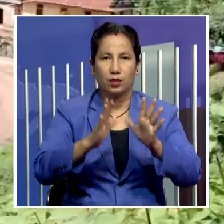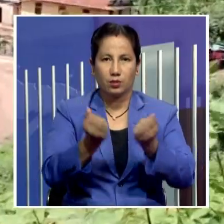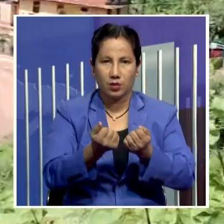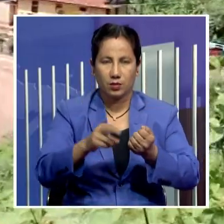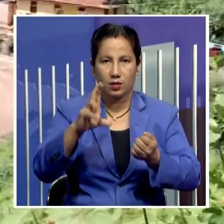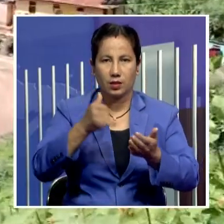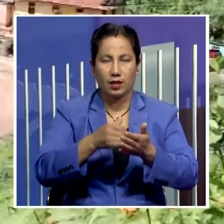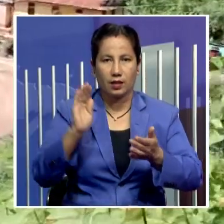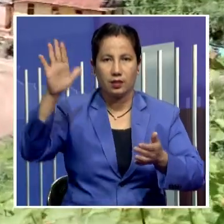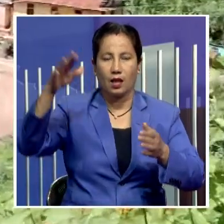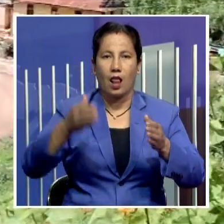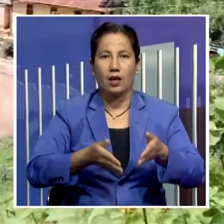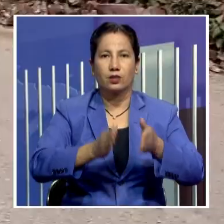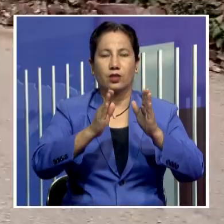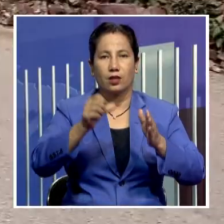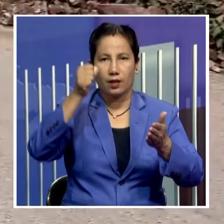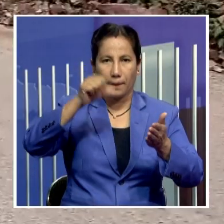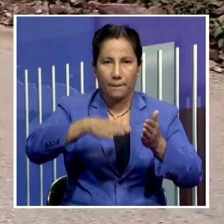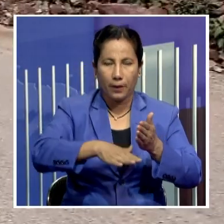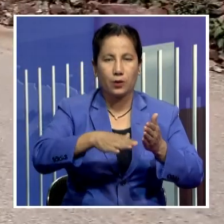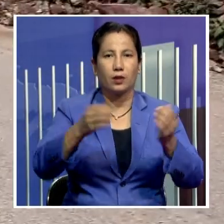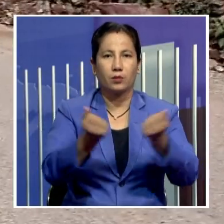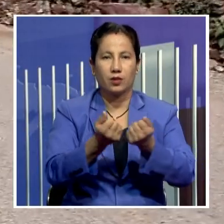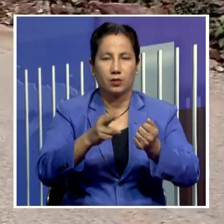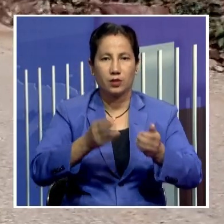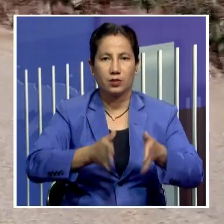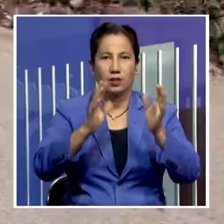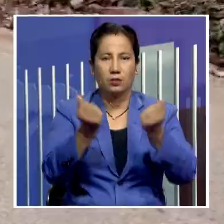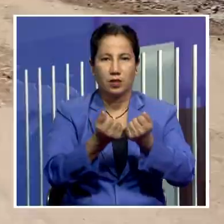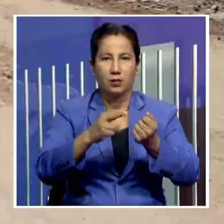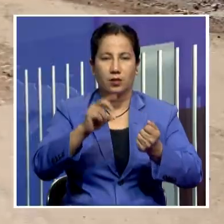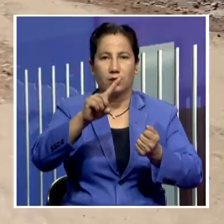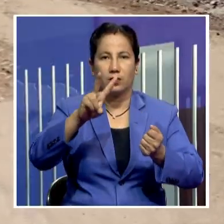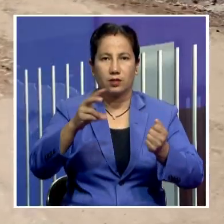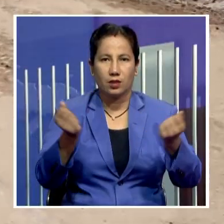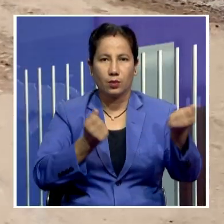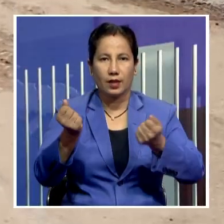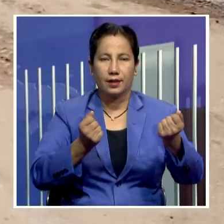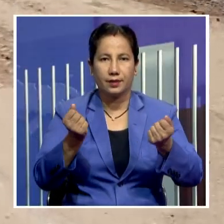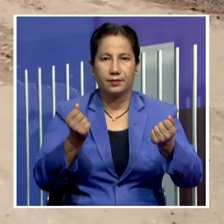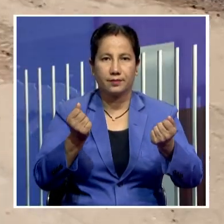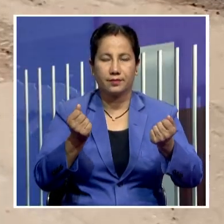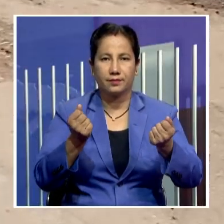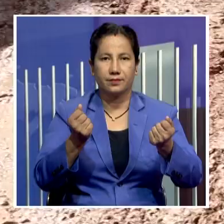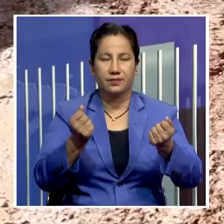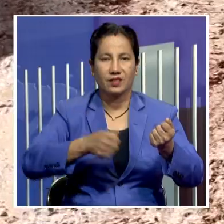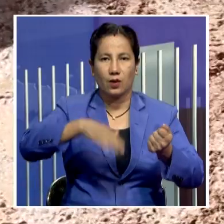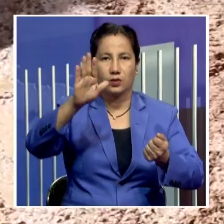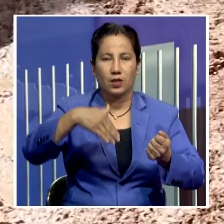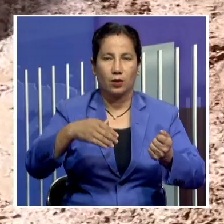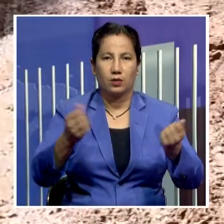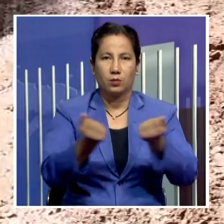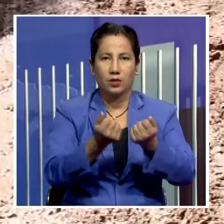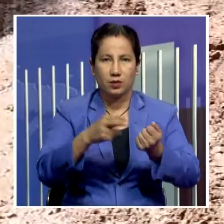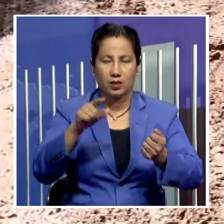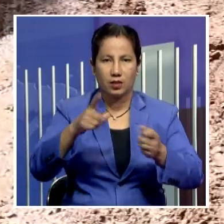यस्तै दांग सल्यान सड़क खंड पनि पहिरोले बंद भएको छ। सड़क बंद भएपछि दर्जनौ गाड़ी को आवत जावत अवरुद्ध भएको